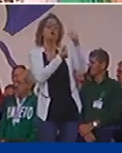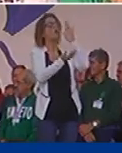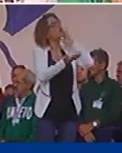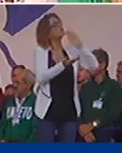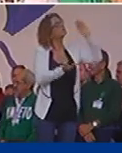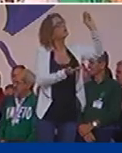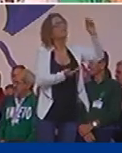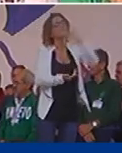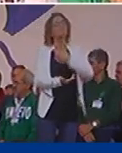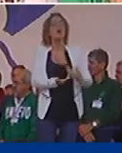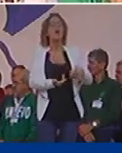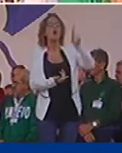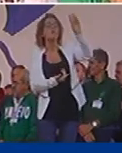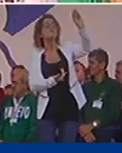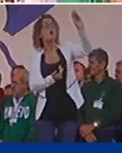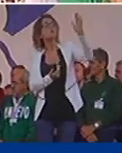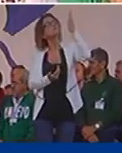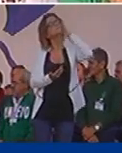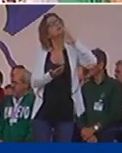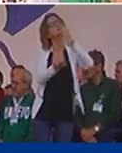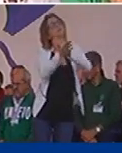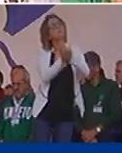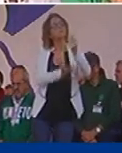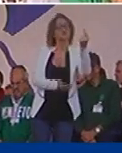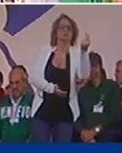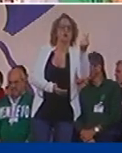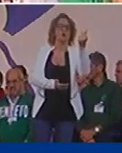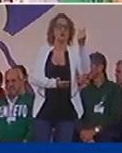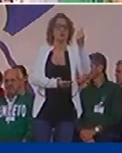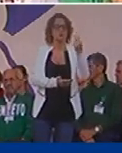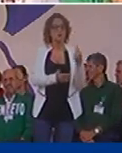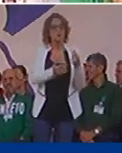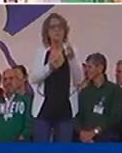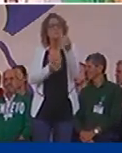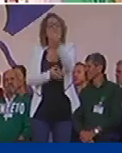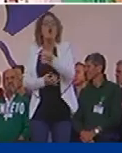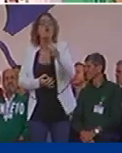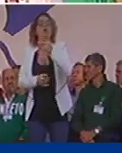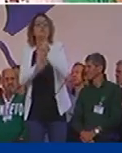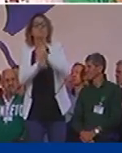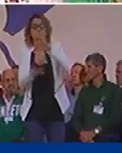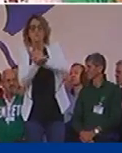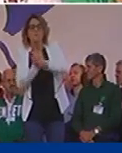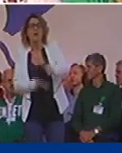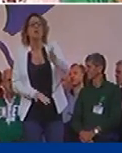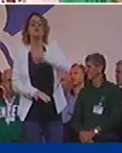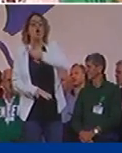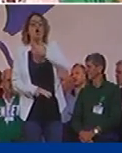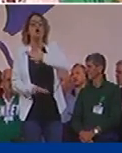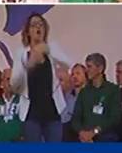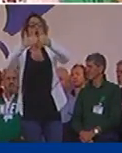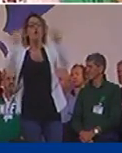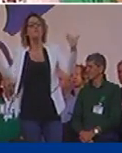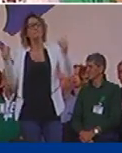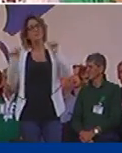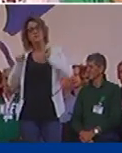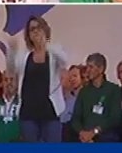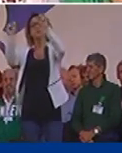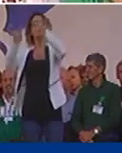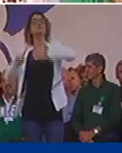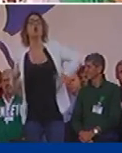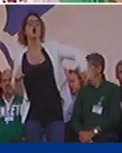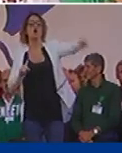Francoforte. La moneta ce la stampiamo noi, i confini ce li difendiamo noi,